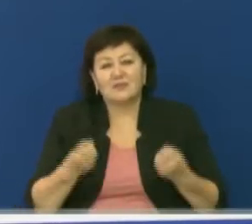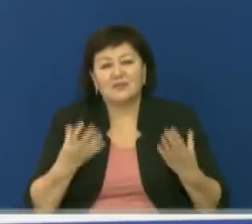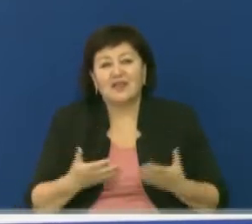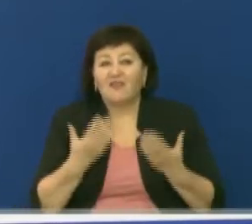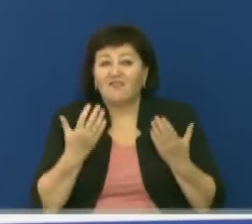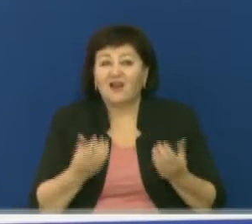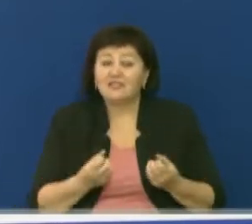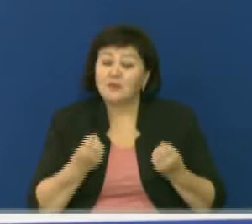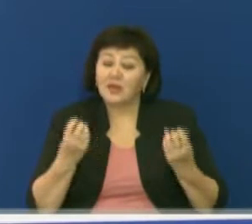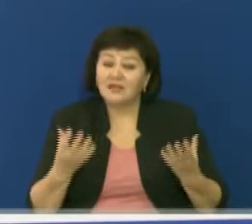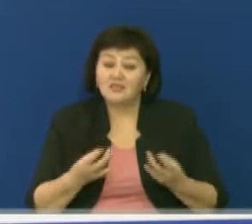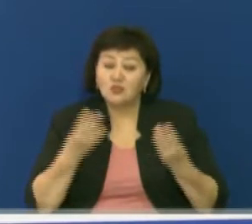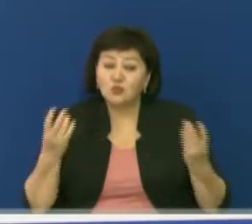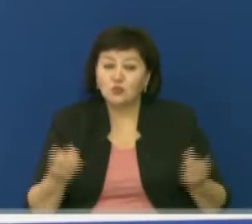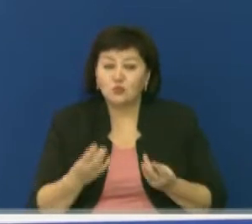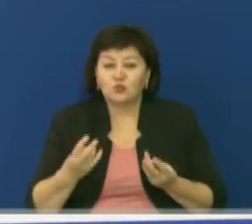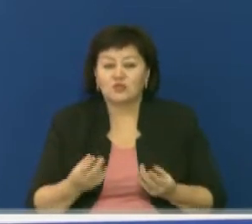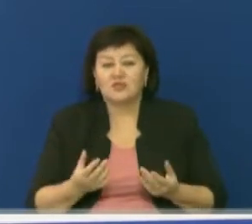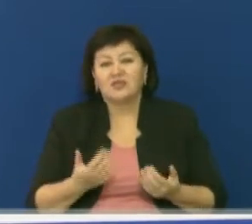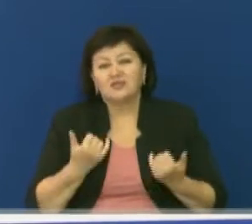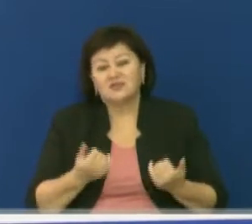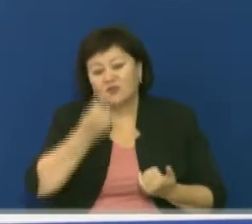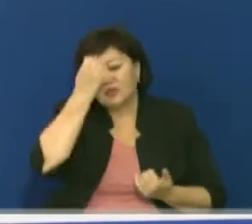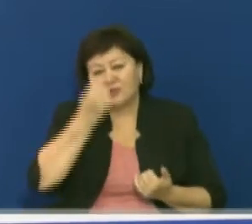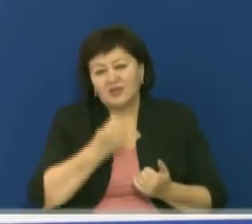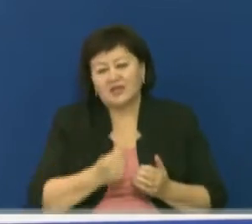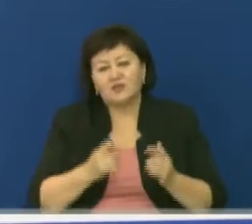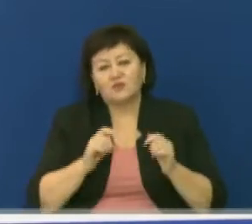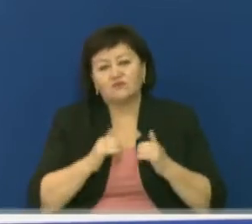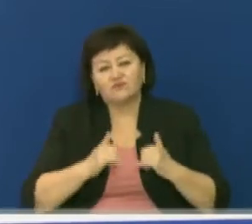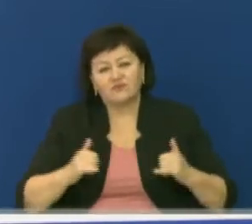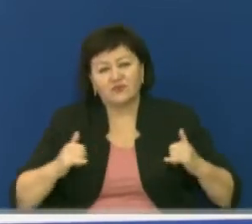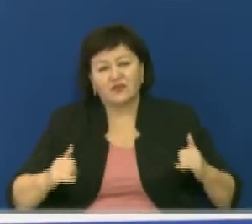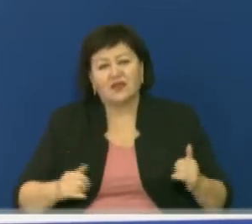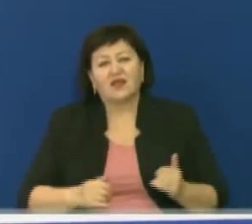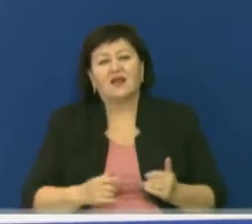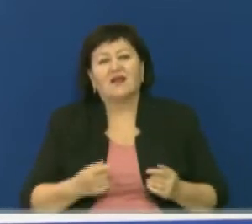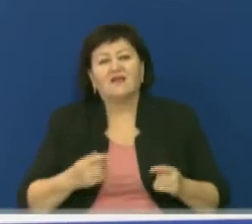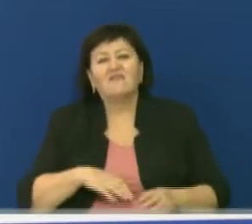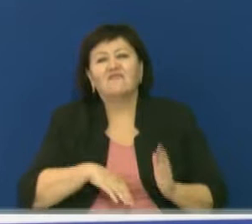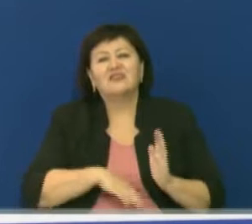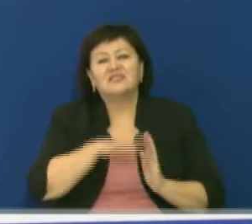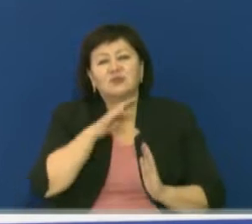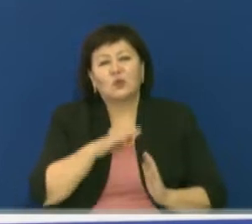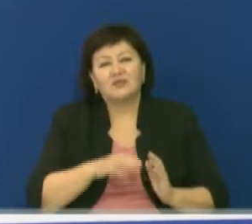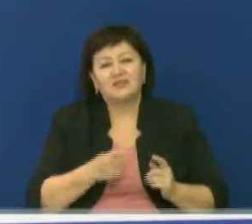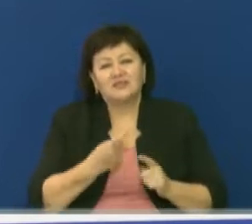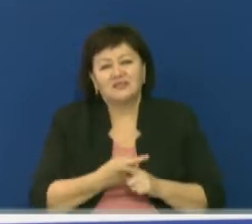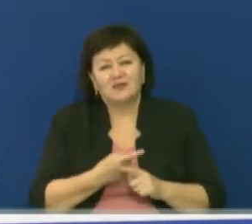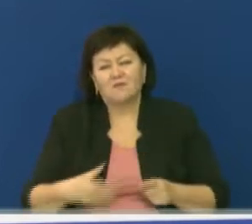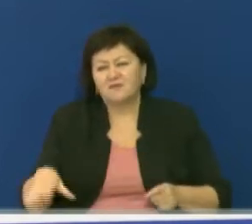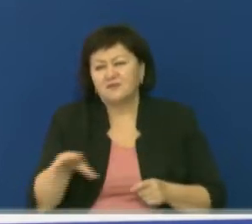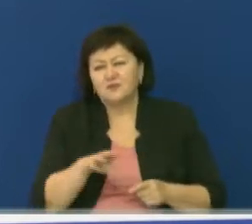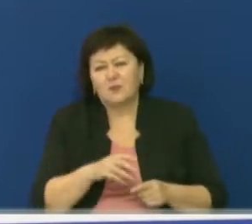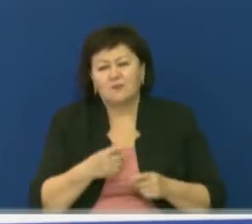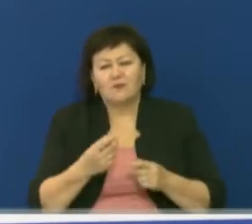и востребованных в современном мире. Сегодня, благодаря развитию высоких технологий, любая информация распространяется в обществе в считанные